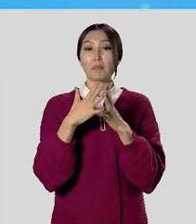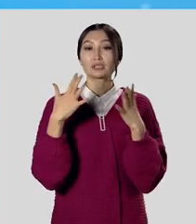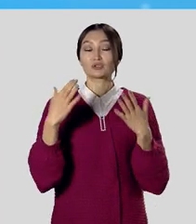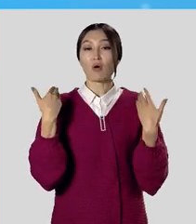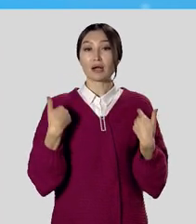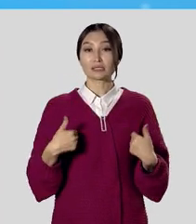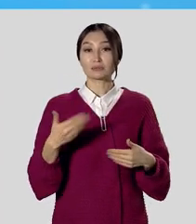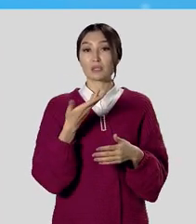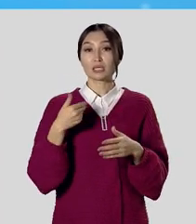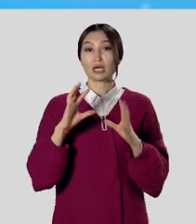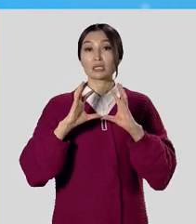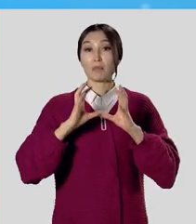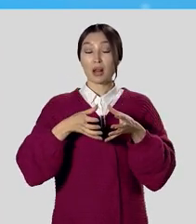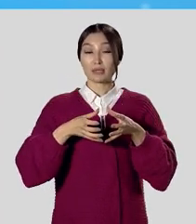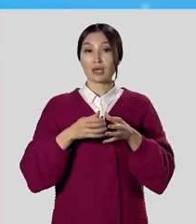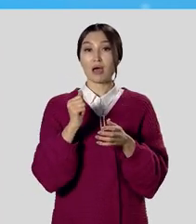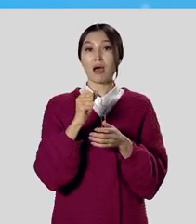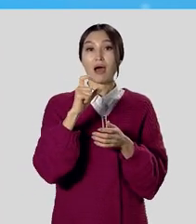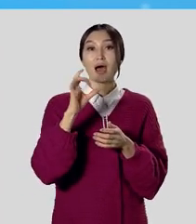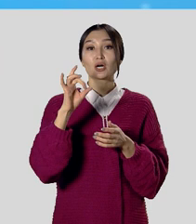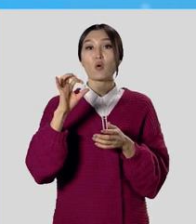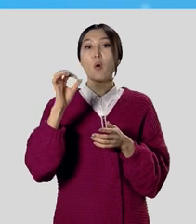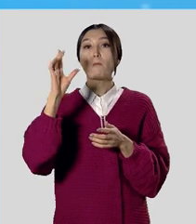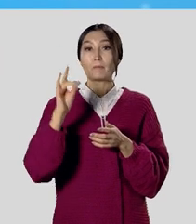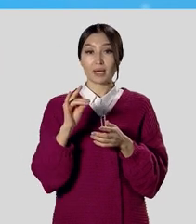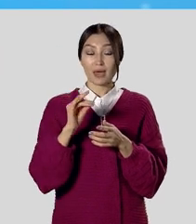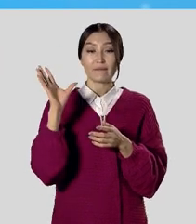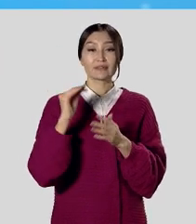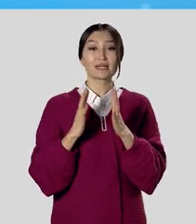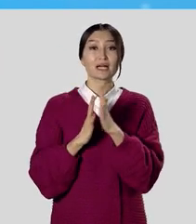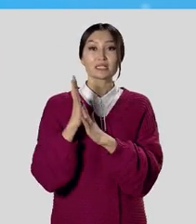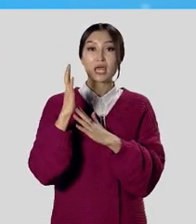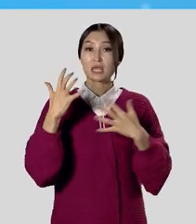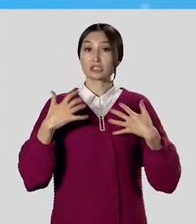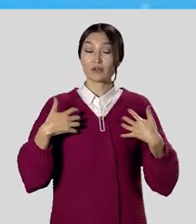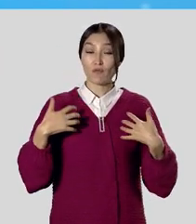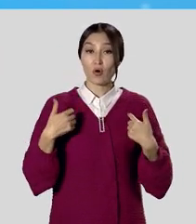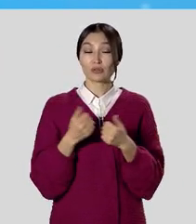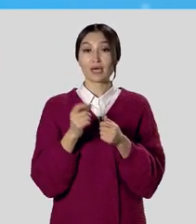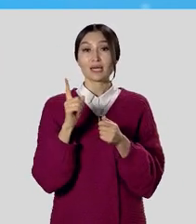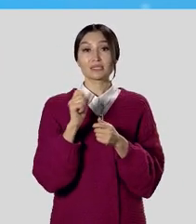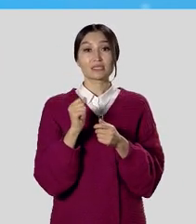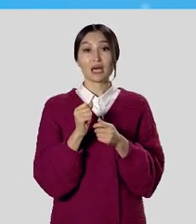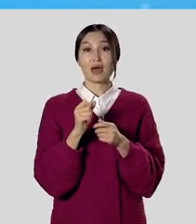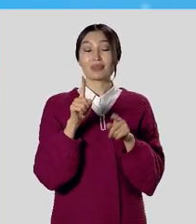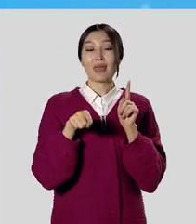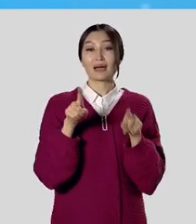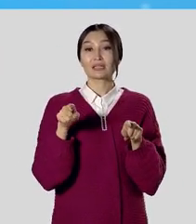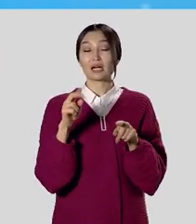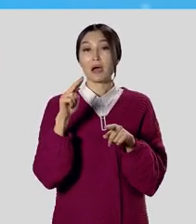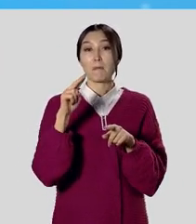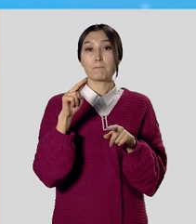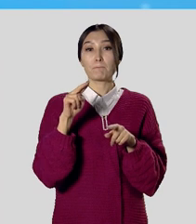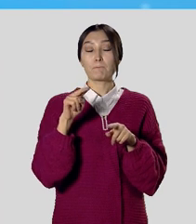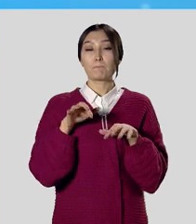организмов на нашей планете – аэробы. Все растения, животные, за исключением некоторых